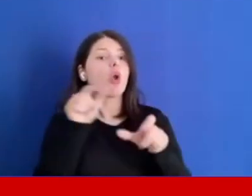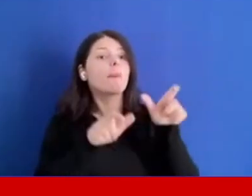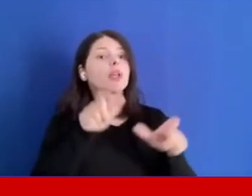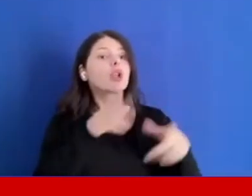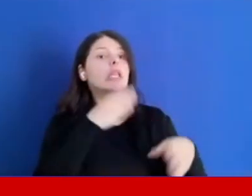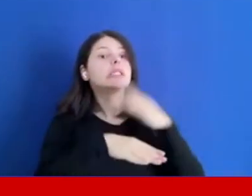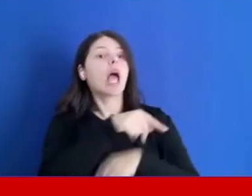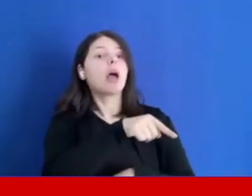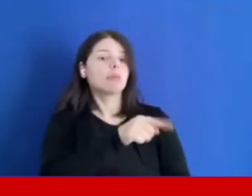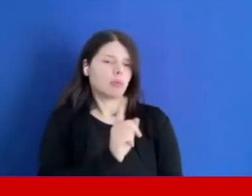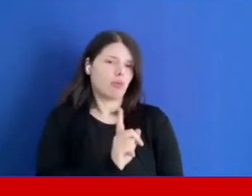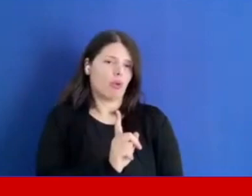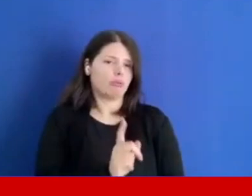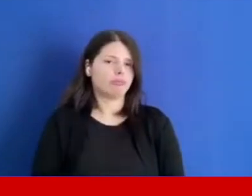disabilità.